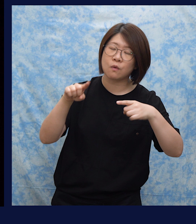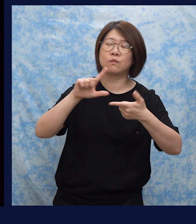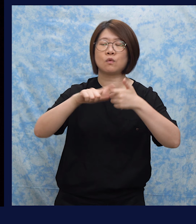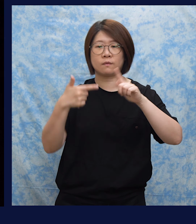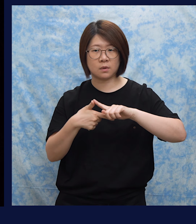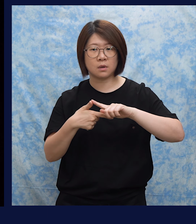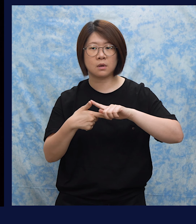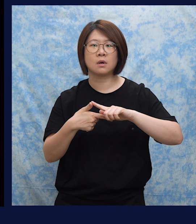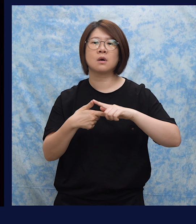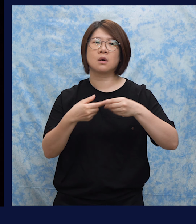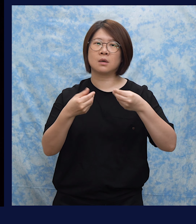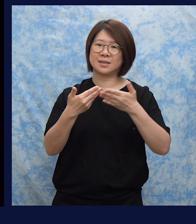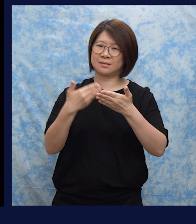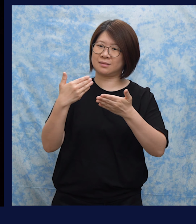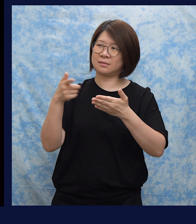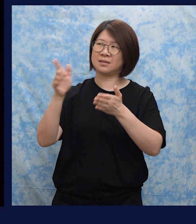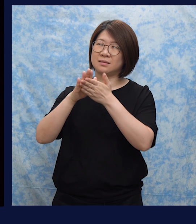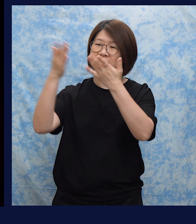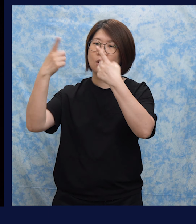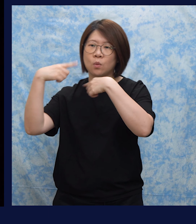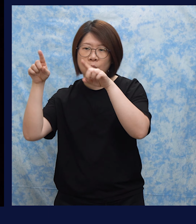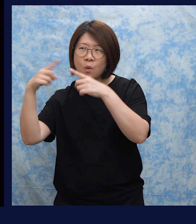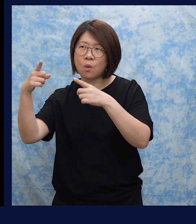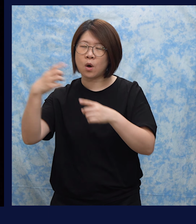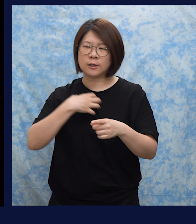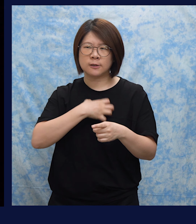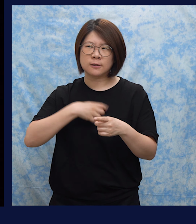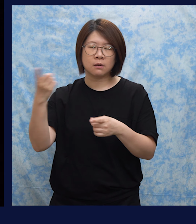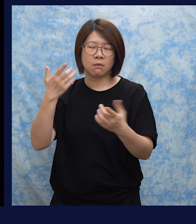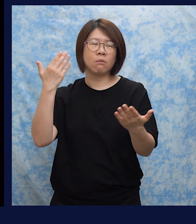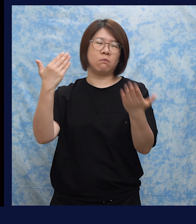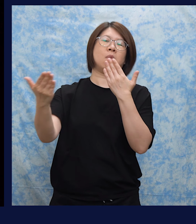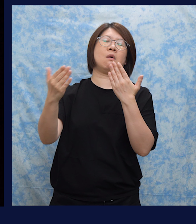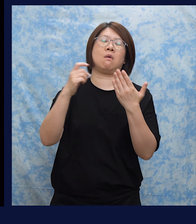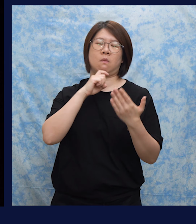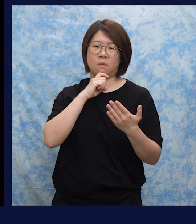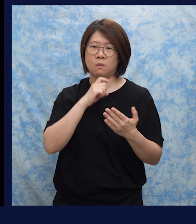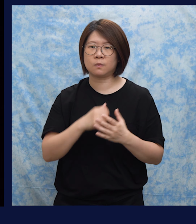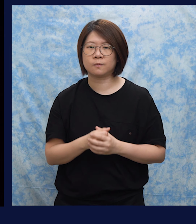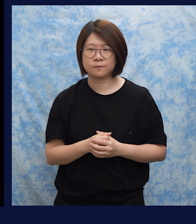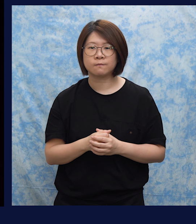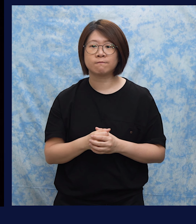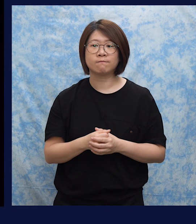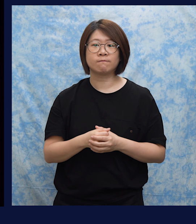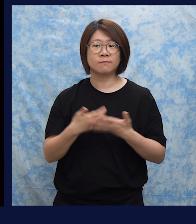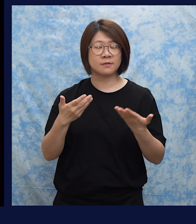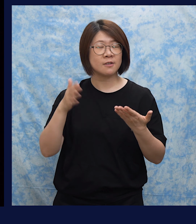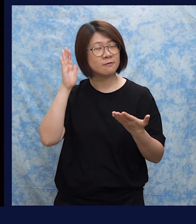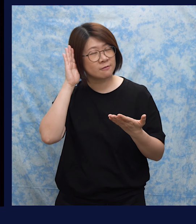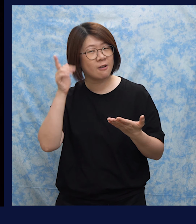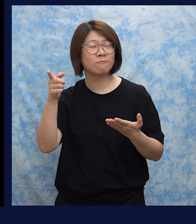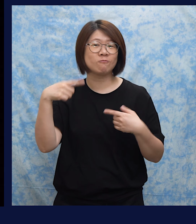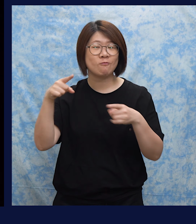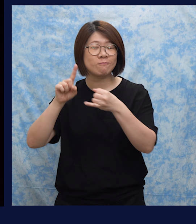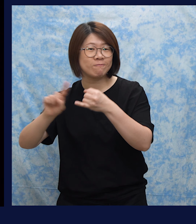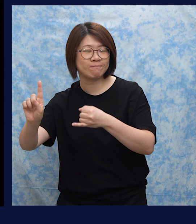或者傳道人佢唱嘅呢一個方式咧，又有同之前一個頌讚歌情緒上好大嘅差別。 咁不如